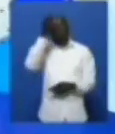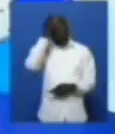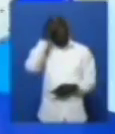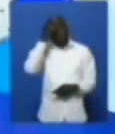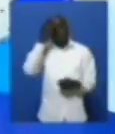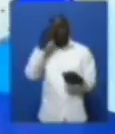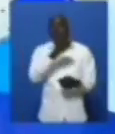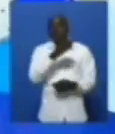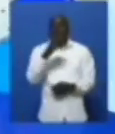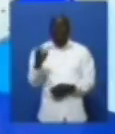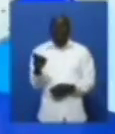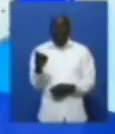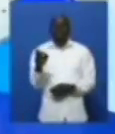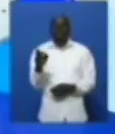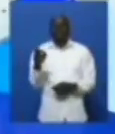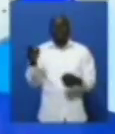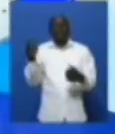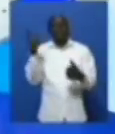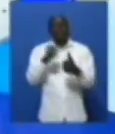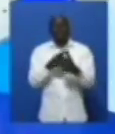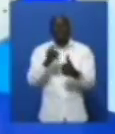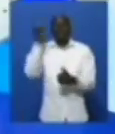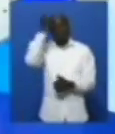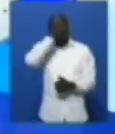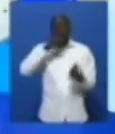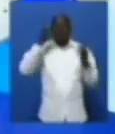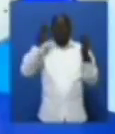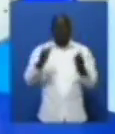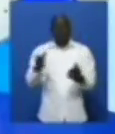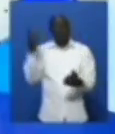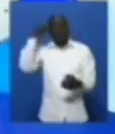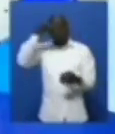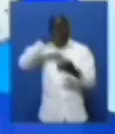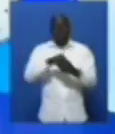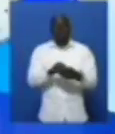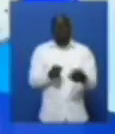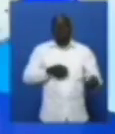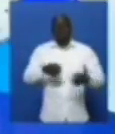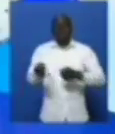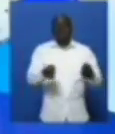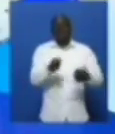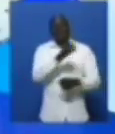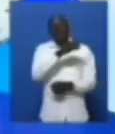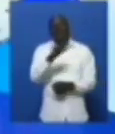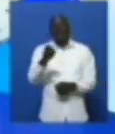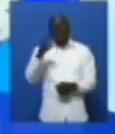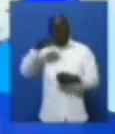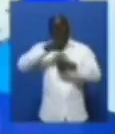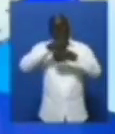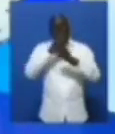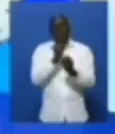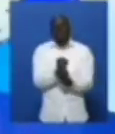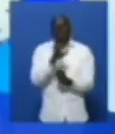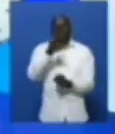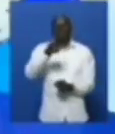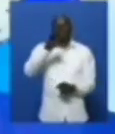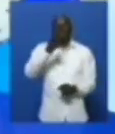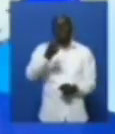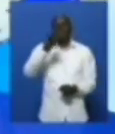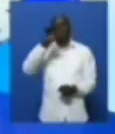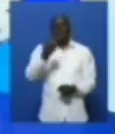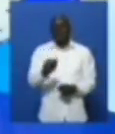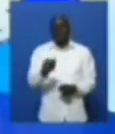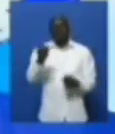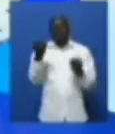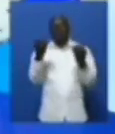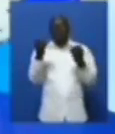Faso. Premier Africain à accéder au grade supérieur dans l'administration française, père fondateur du RDA, plusieurs fois député et